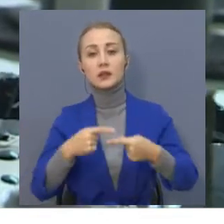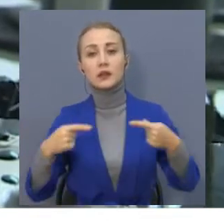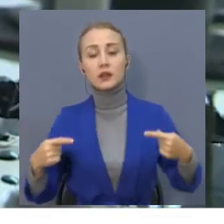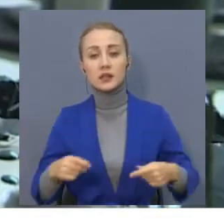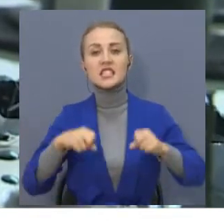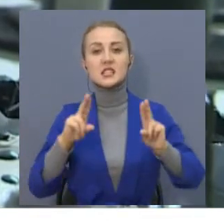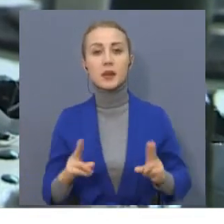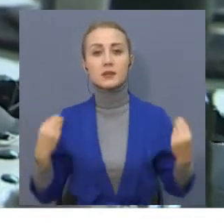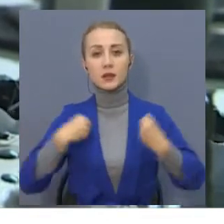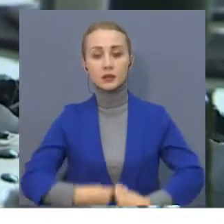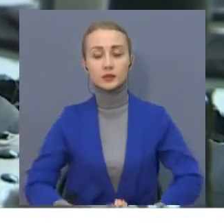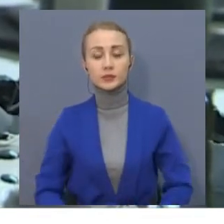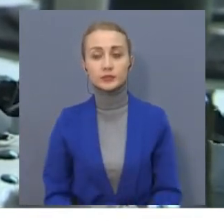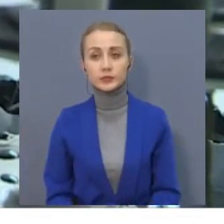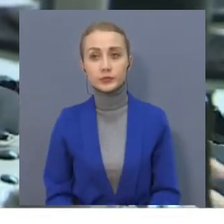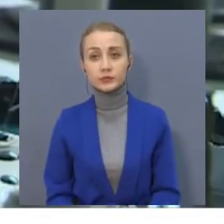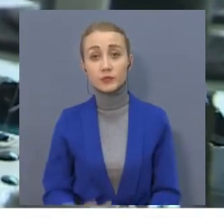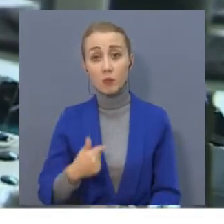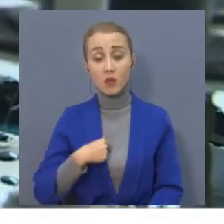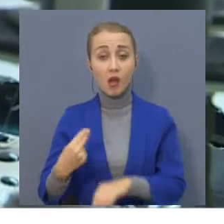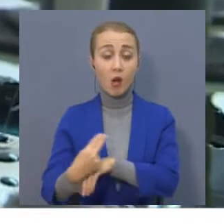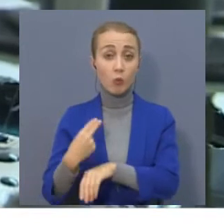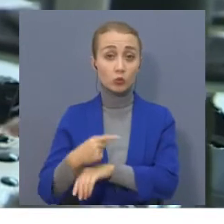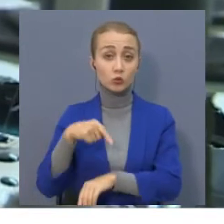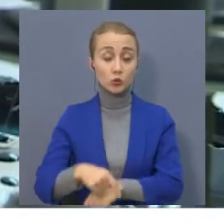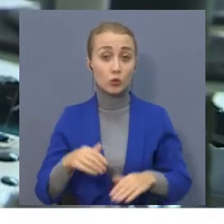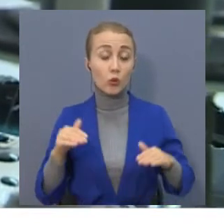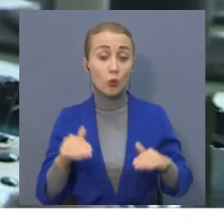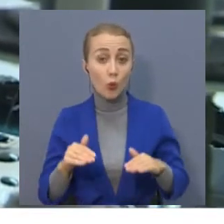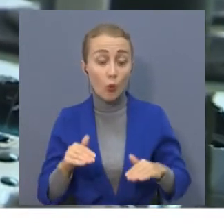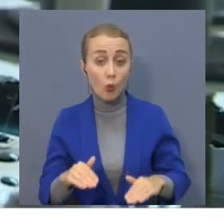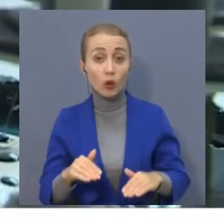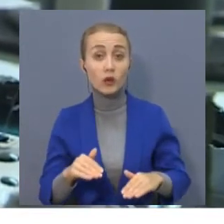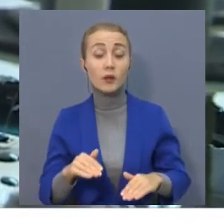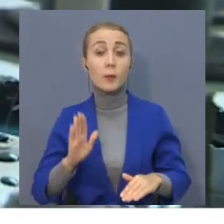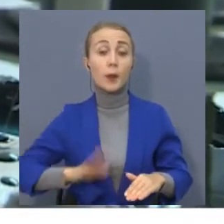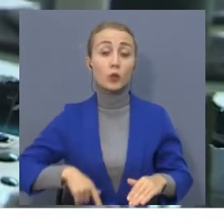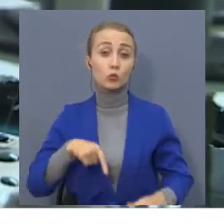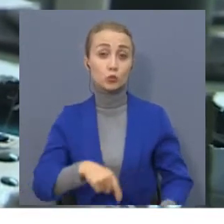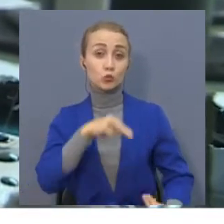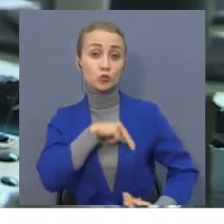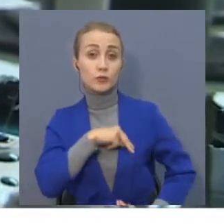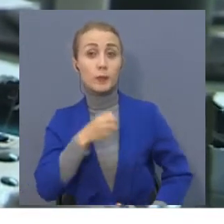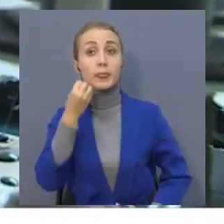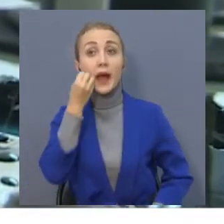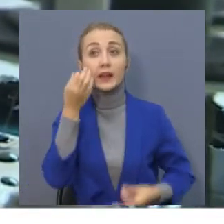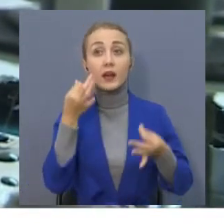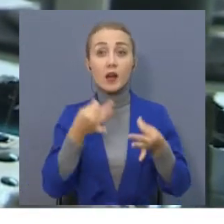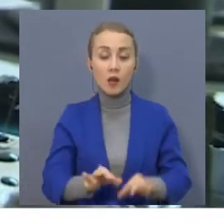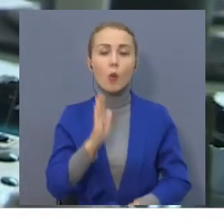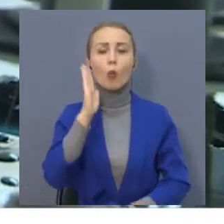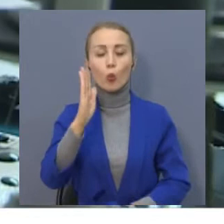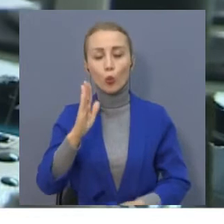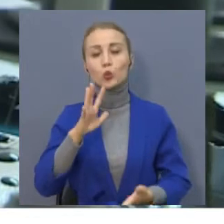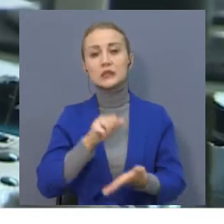спецодежды для осужденных. Осында колледжде білім алдым, кейін тігін цехында еңбек етіп, осы іске әбден машықтандым. Абақтыдан